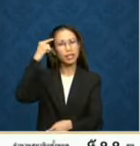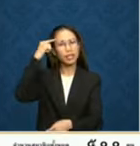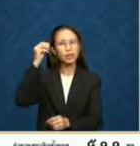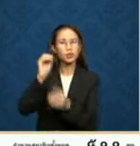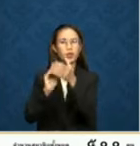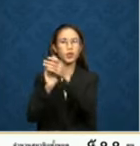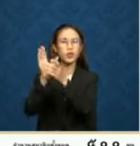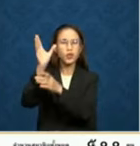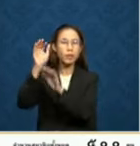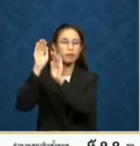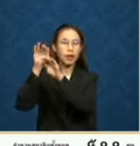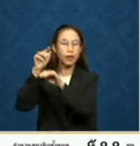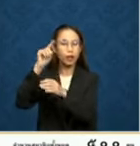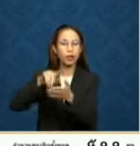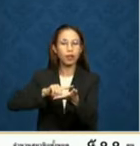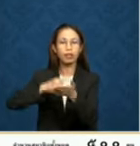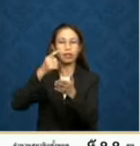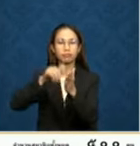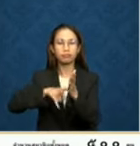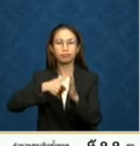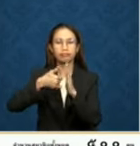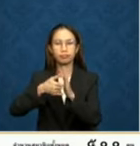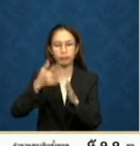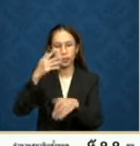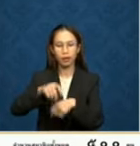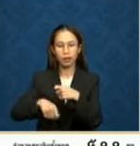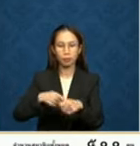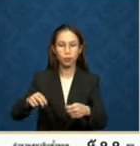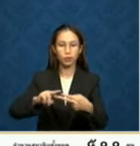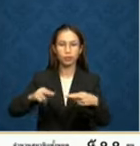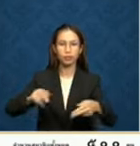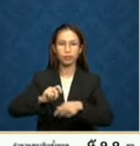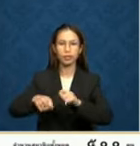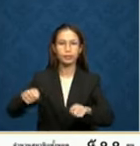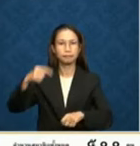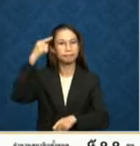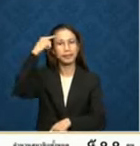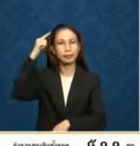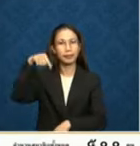าวครั ลมหัวขมัมนนแต่ต้นเพระแ่ผูกเชลงเท้า ยัไม่เป็นเลย